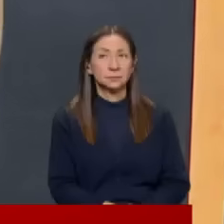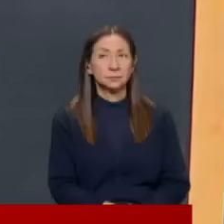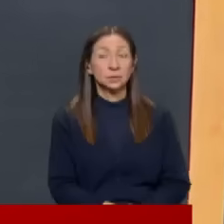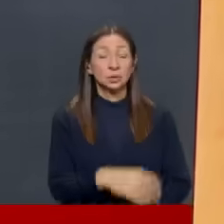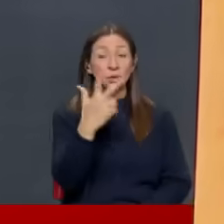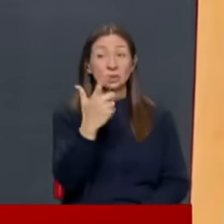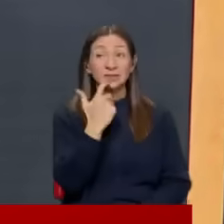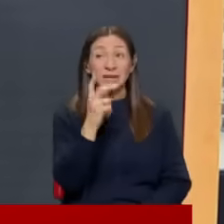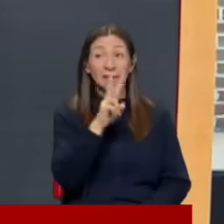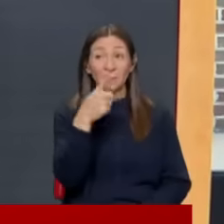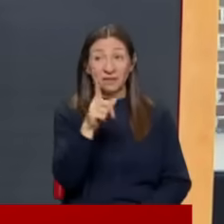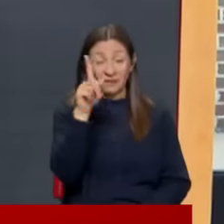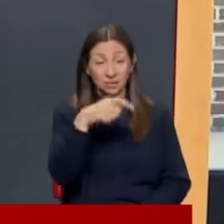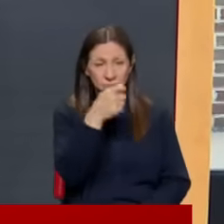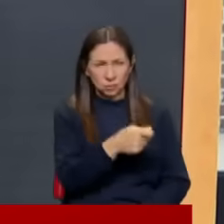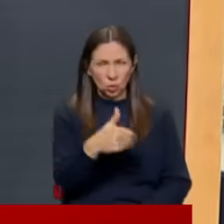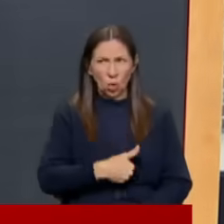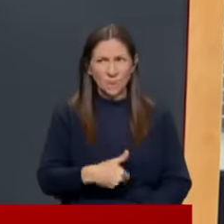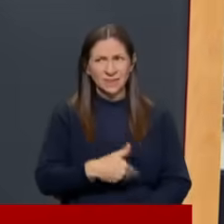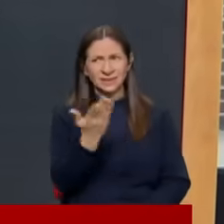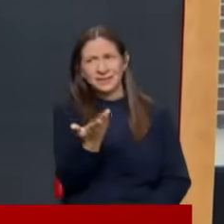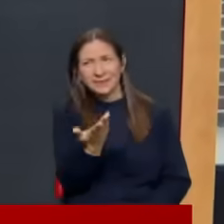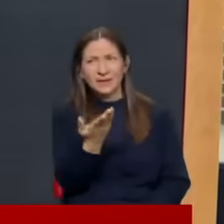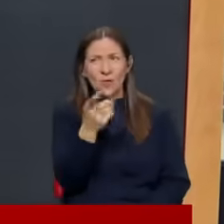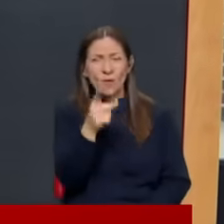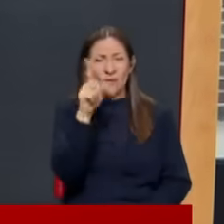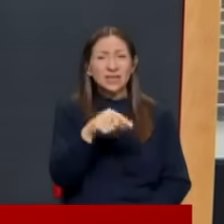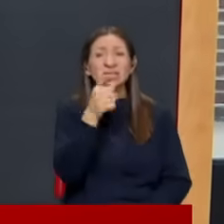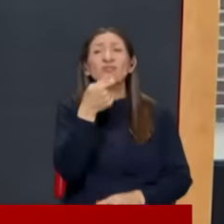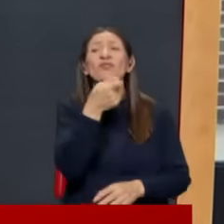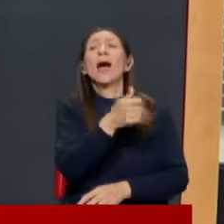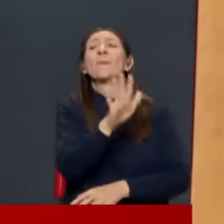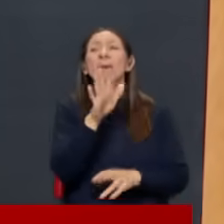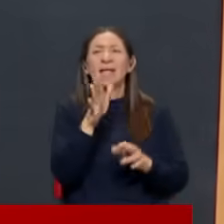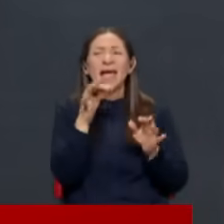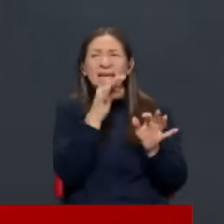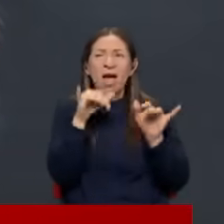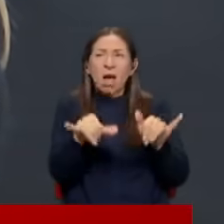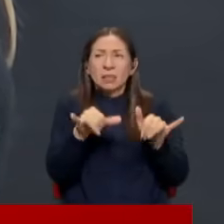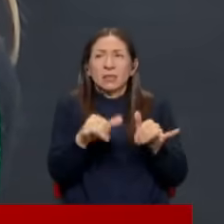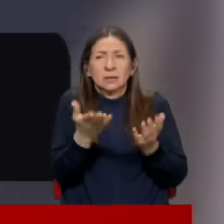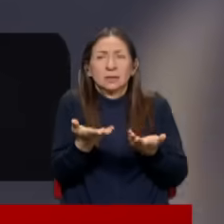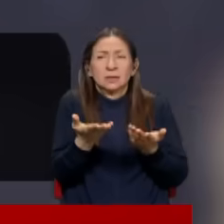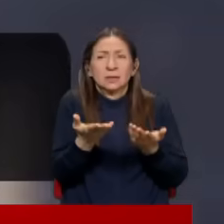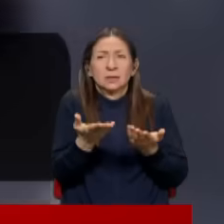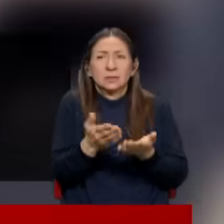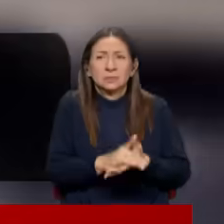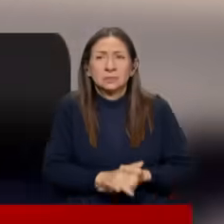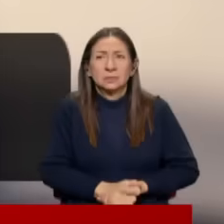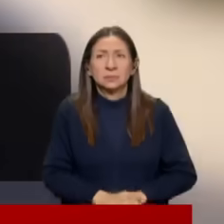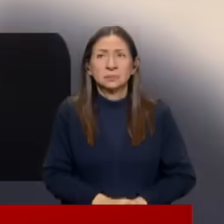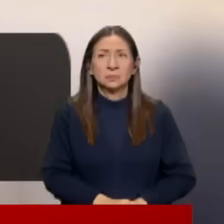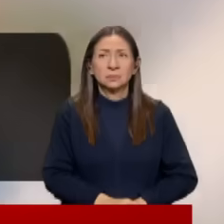Hayırlı olsun. 3 yılda 20 bin liralık vergi bir kere zaten komik bir tutar. Yani o vergi hiç vergi vermemekle neredeyse eş değer. Hayatım.